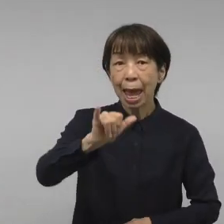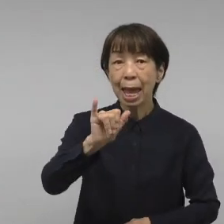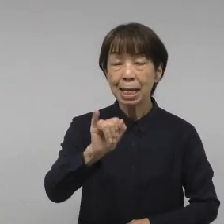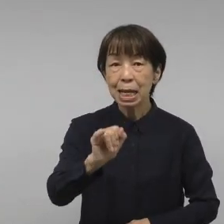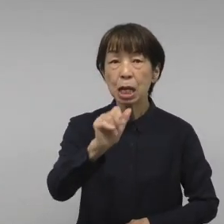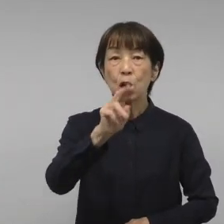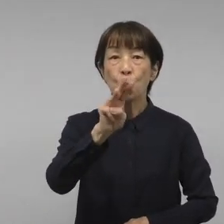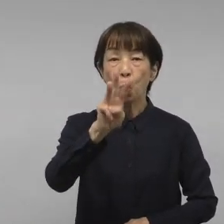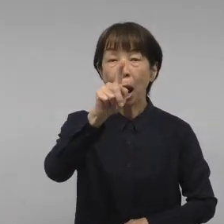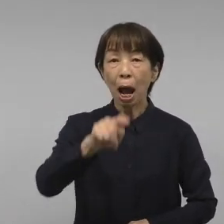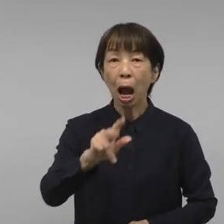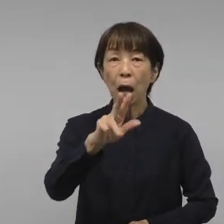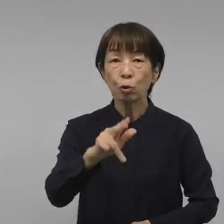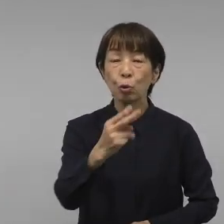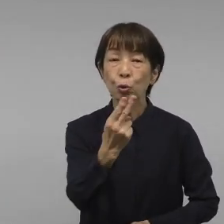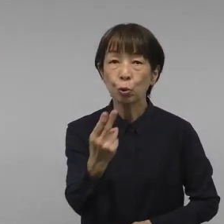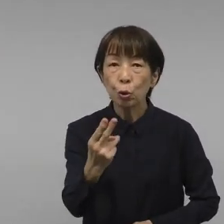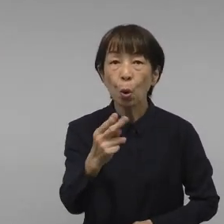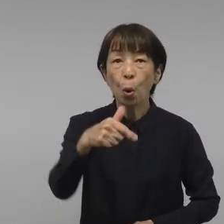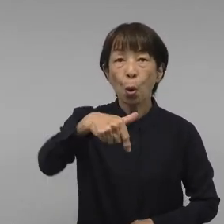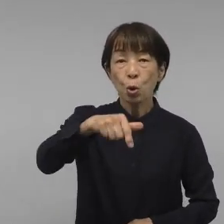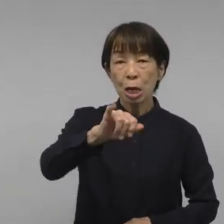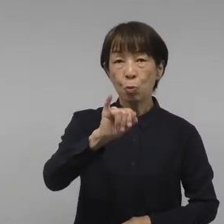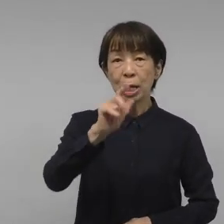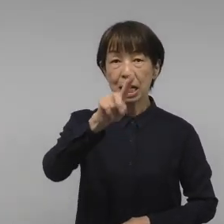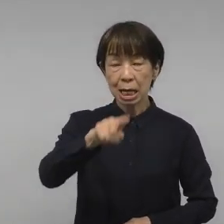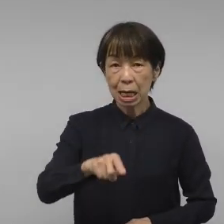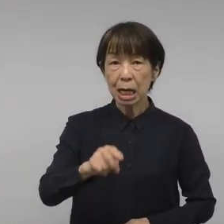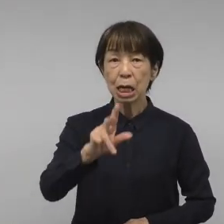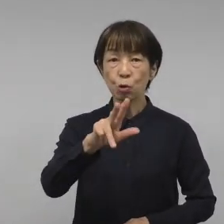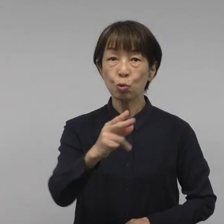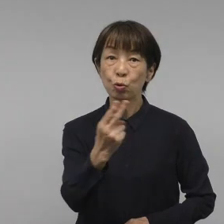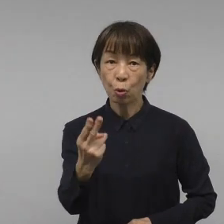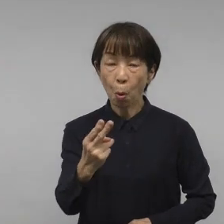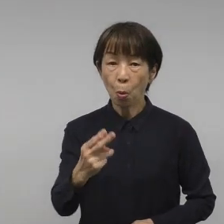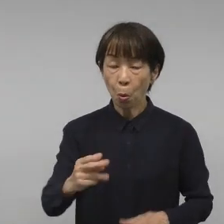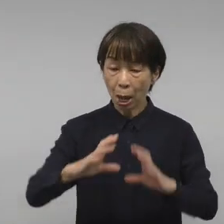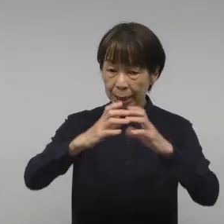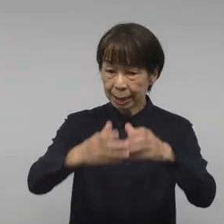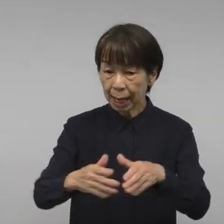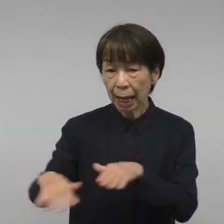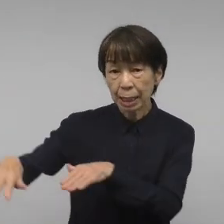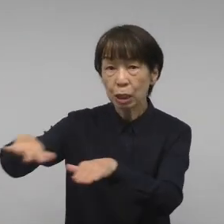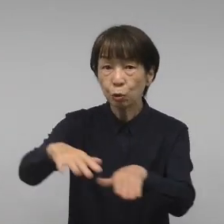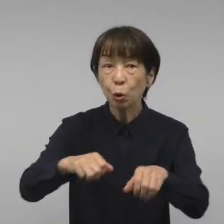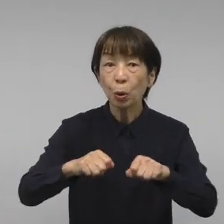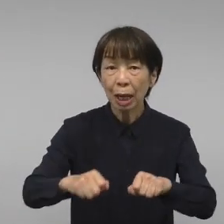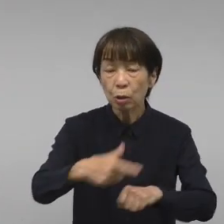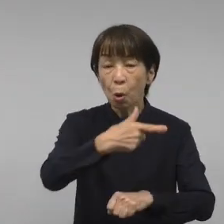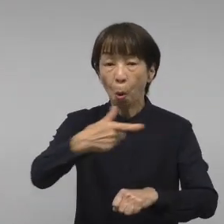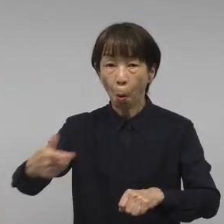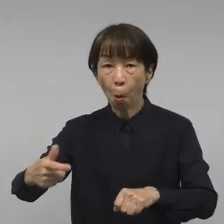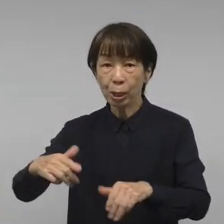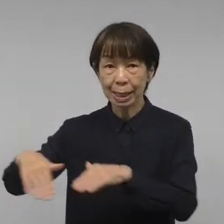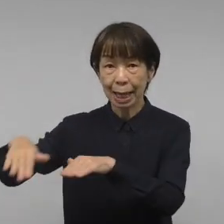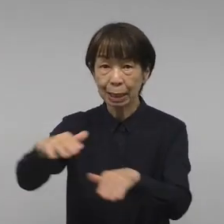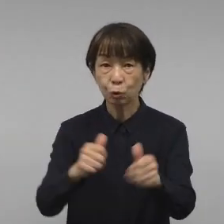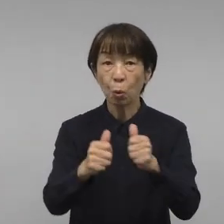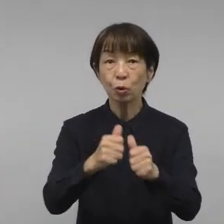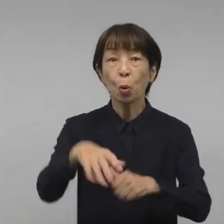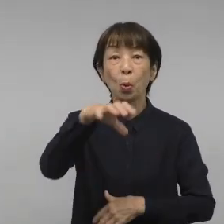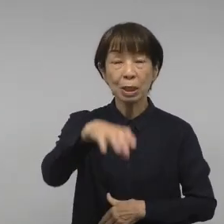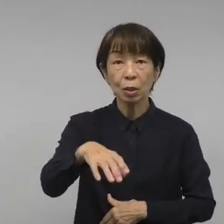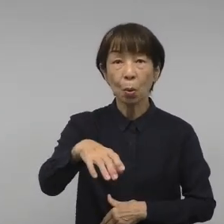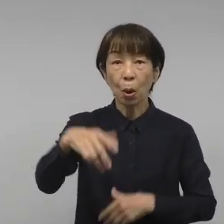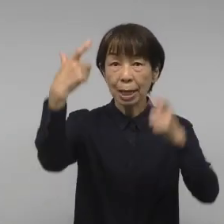ね。世界陸上とかをやるような非常に大きなですね、陸上競技場、オレゴン大学の中に